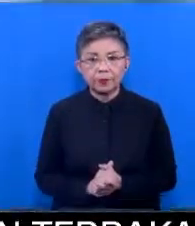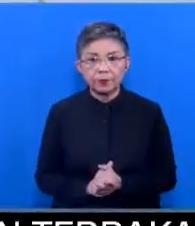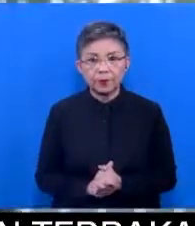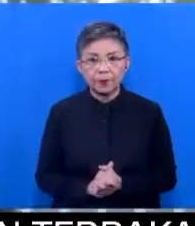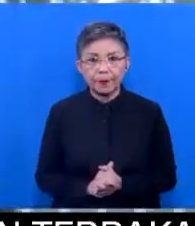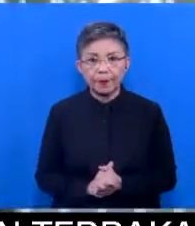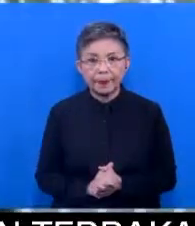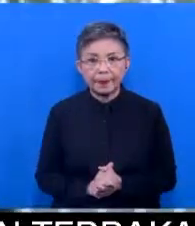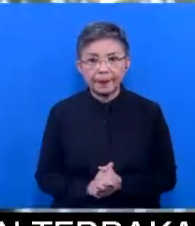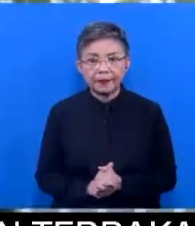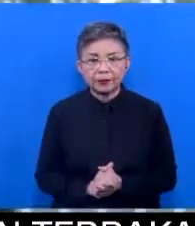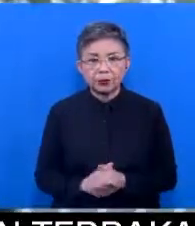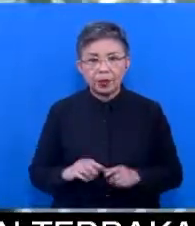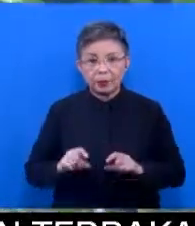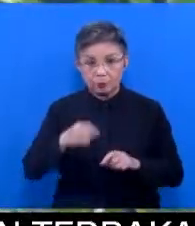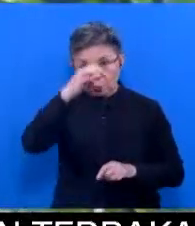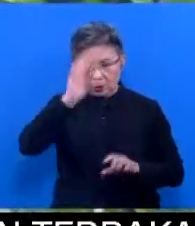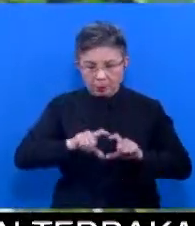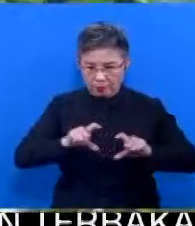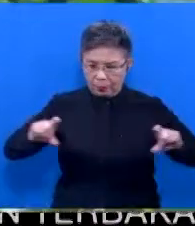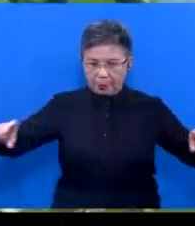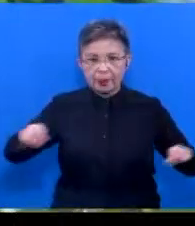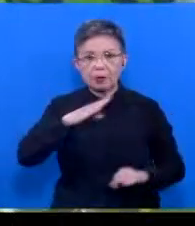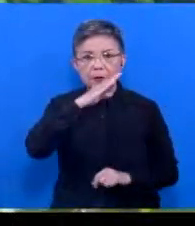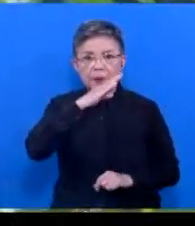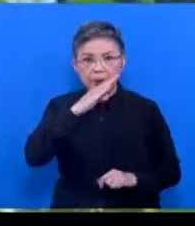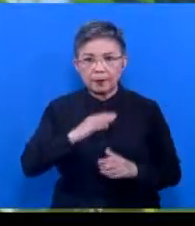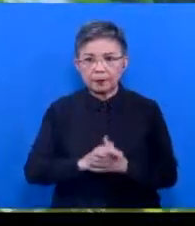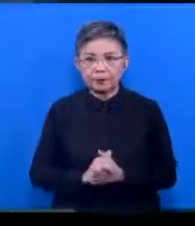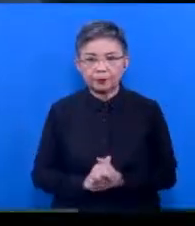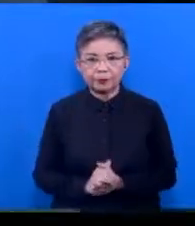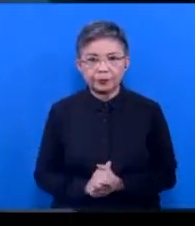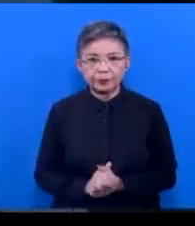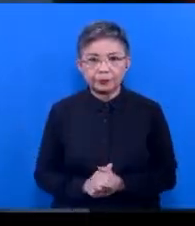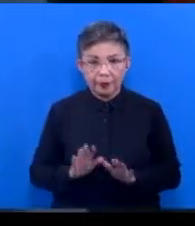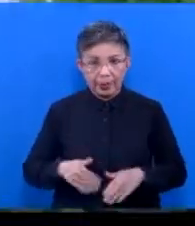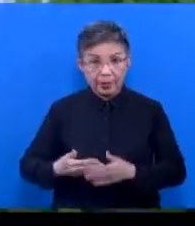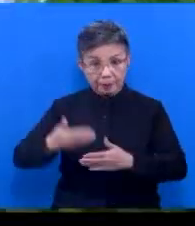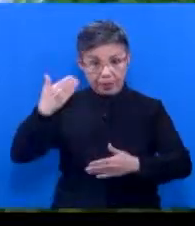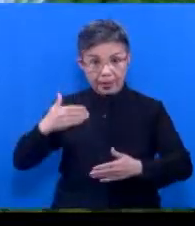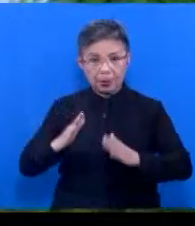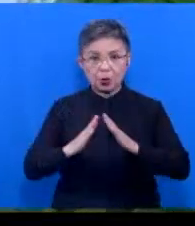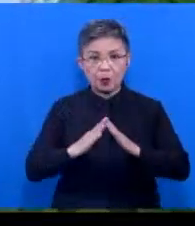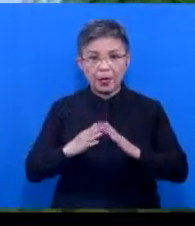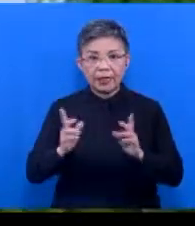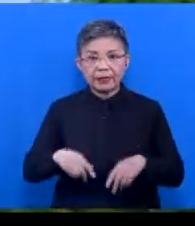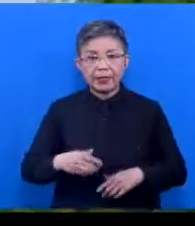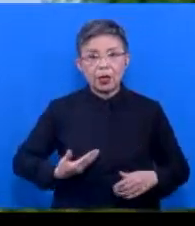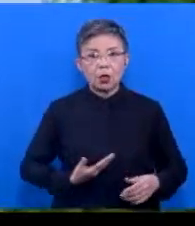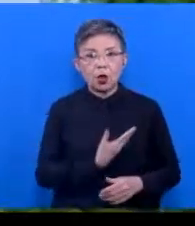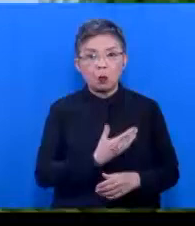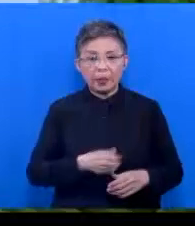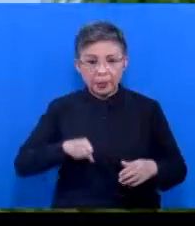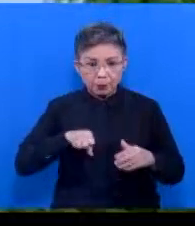27 ini kini sudah dipasangi garis polisi. Nah, di belakang saya ini adalah rumah yang menjadi korban pembobolan